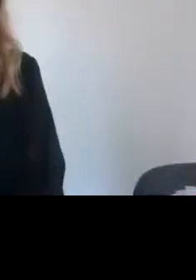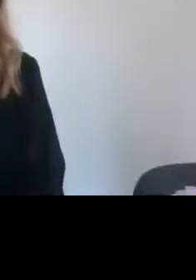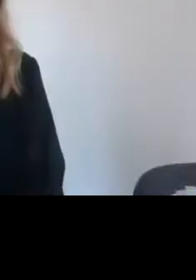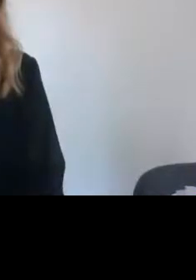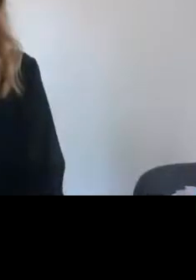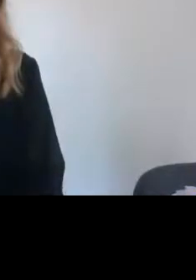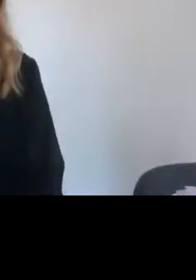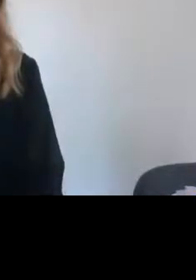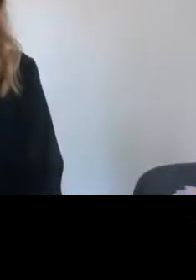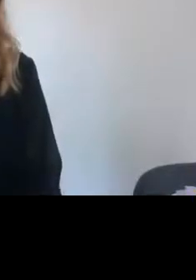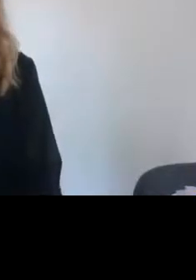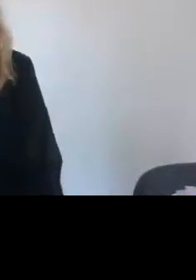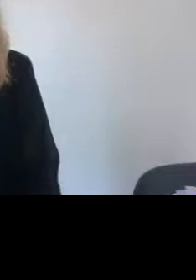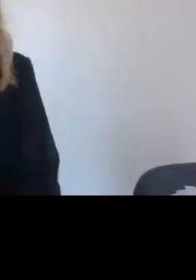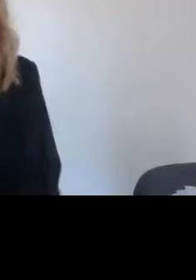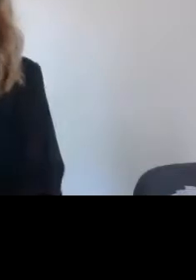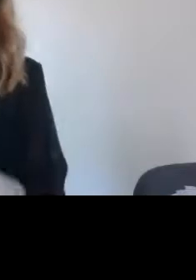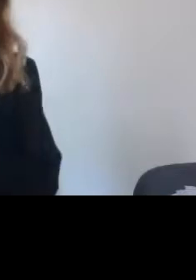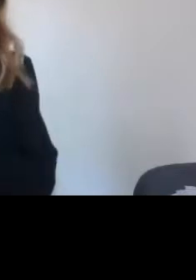ομιλία στο track